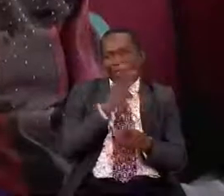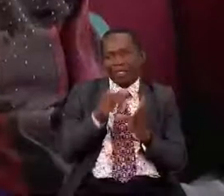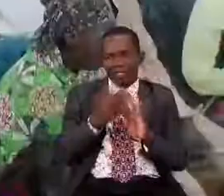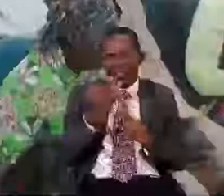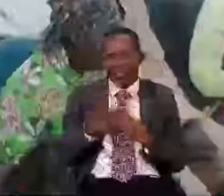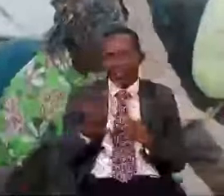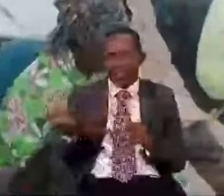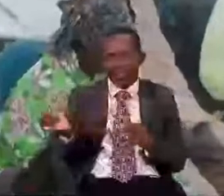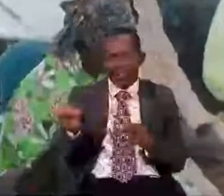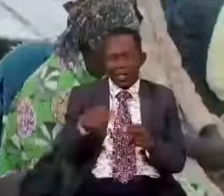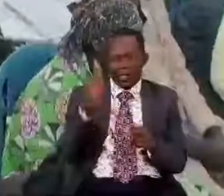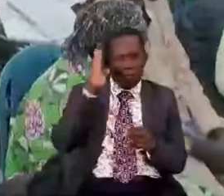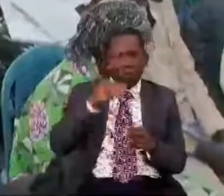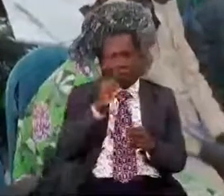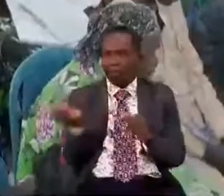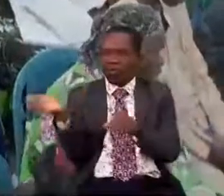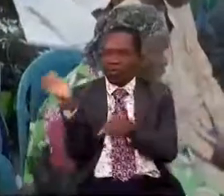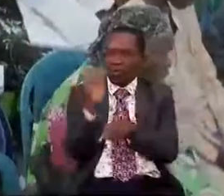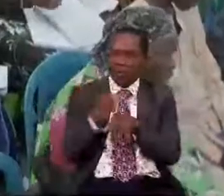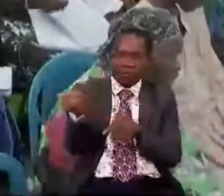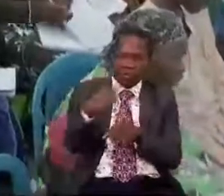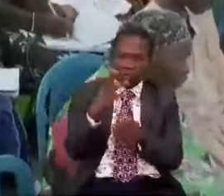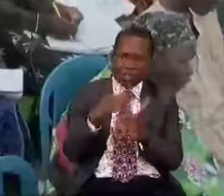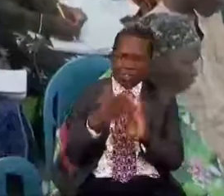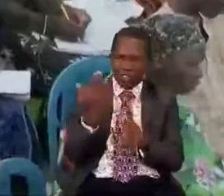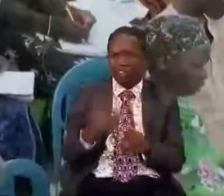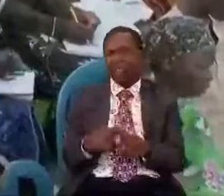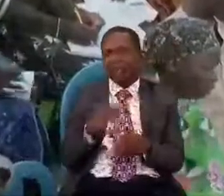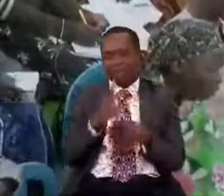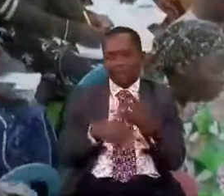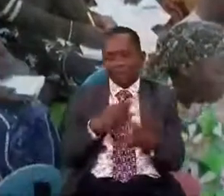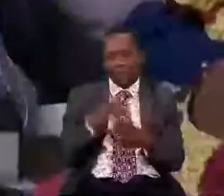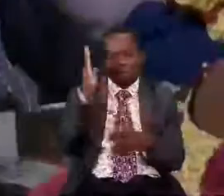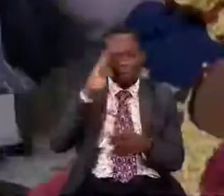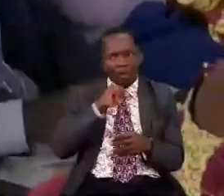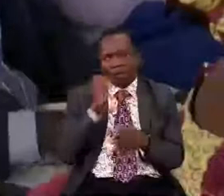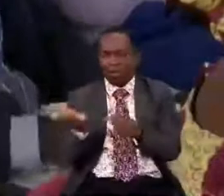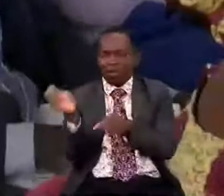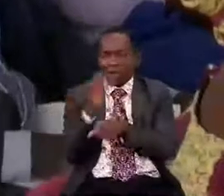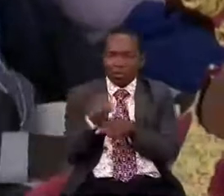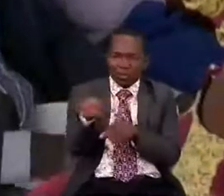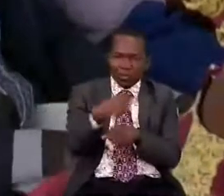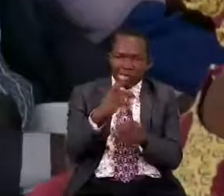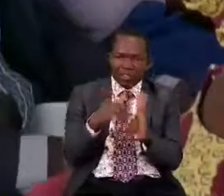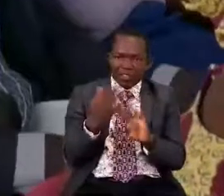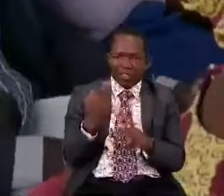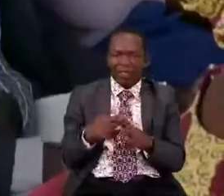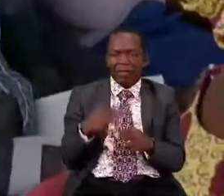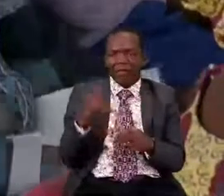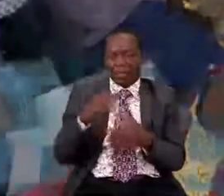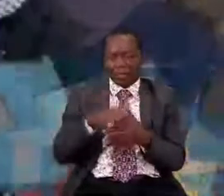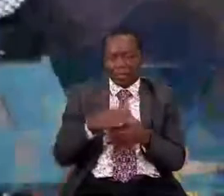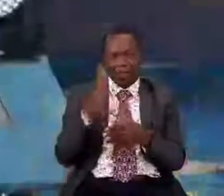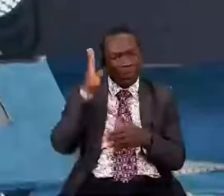diable ne va pas te vaincre. La chair ne va pas te vaincre. Les ennemis ne vont pas te vaincre. Et